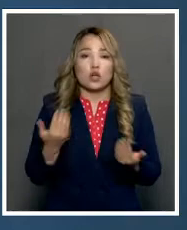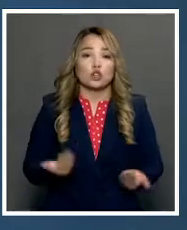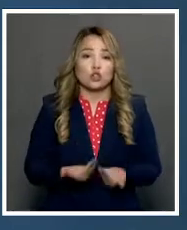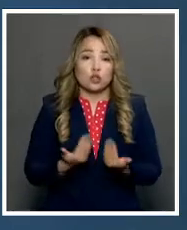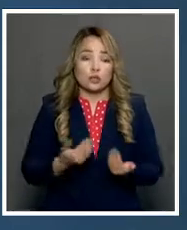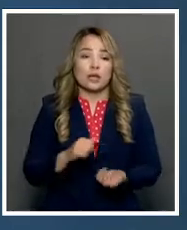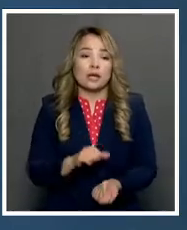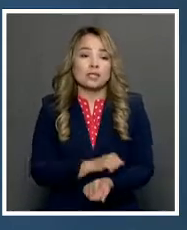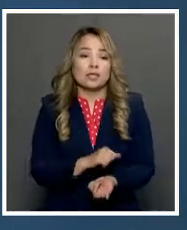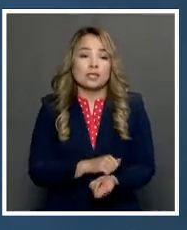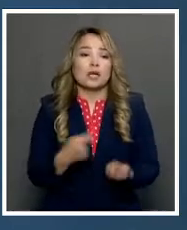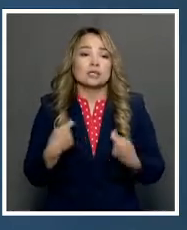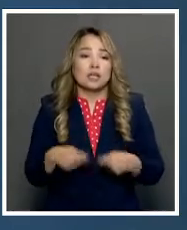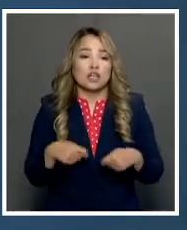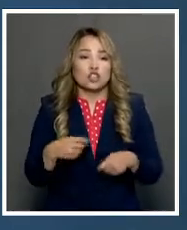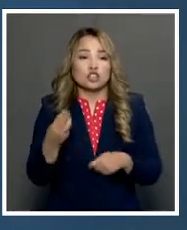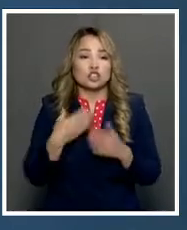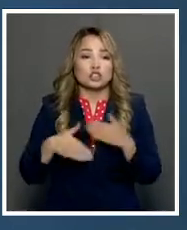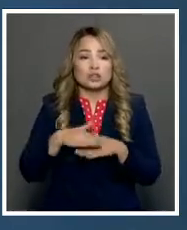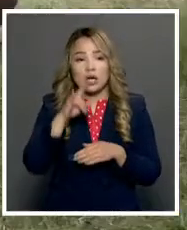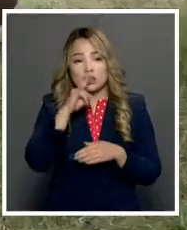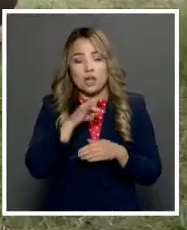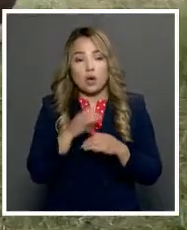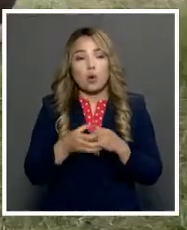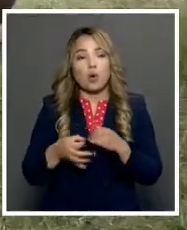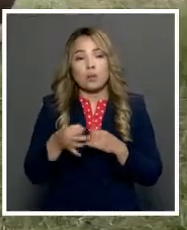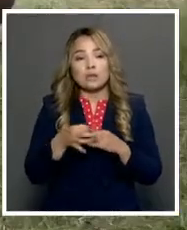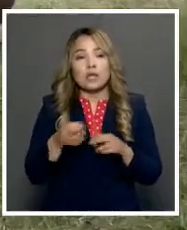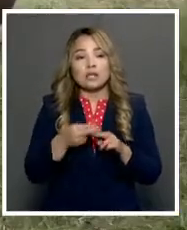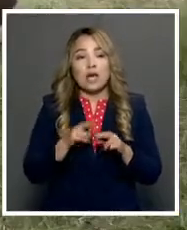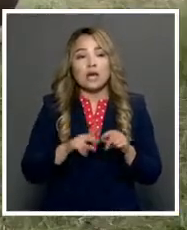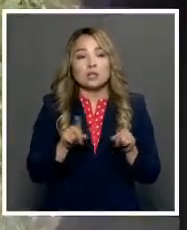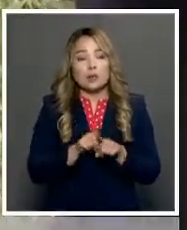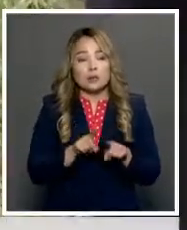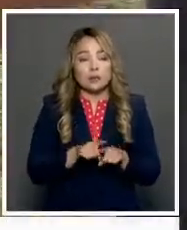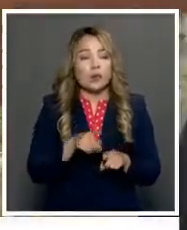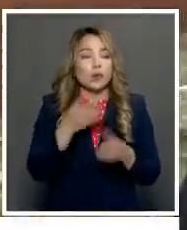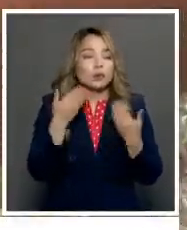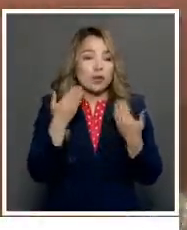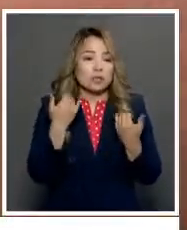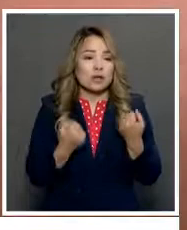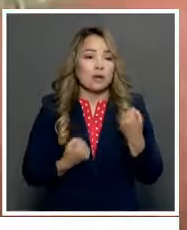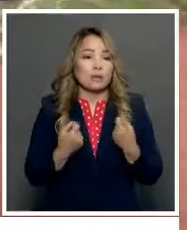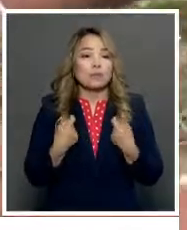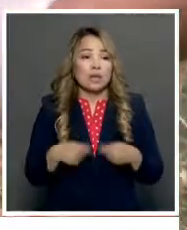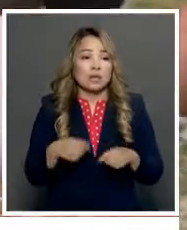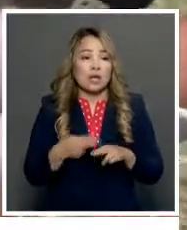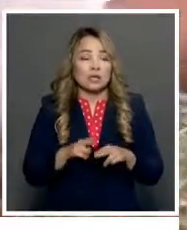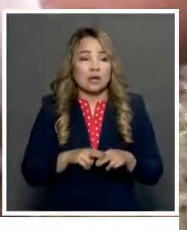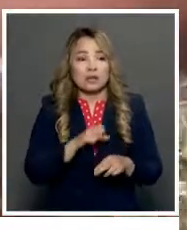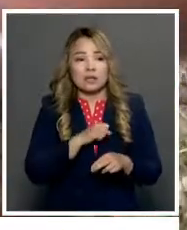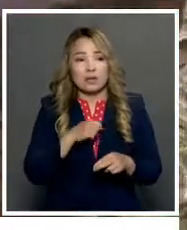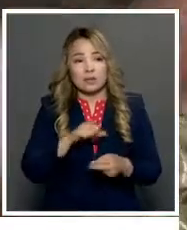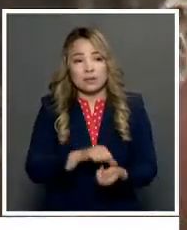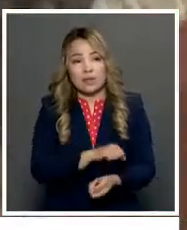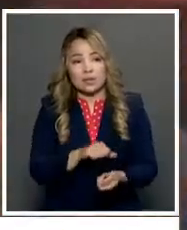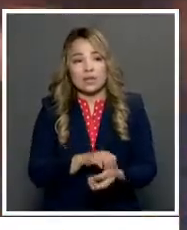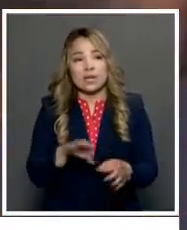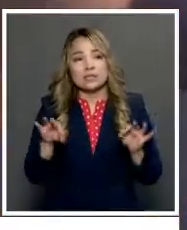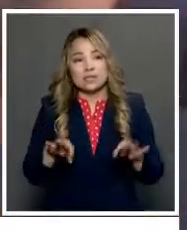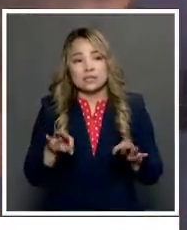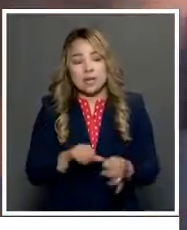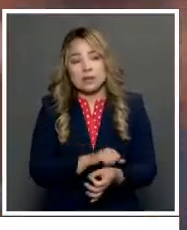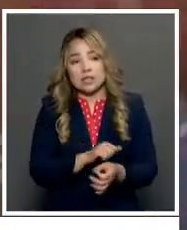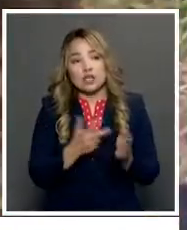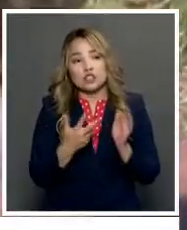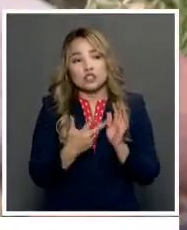аймағында есірткі таратқаны үшін 15 жылға сотталуы мүмкін. Олар оңай жолмен ақша табу үшін Өскеменге арнайы барған. Ұсталғандардан синтетикалық